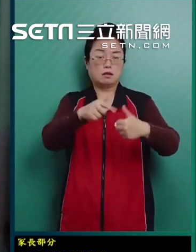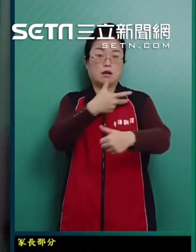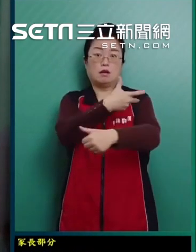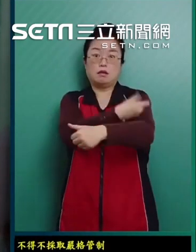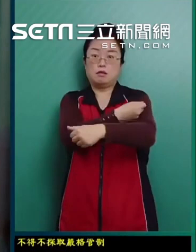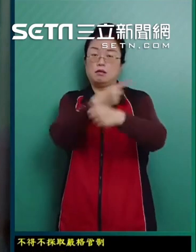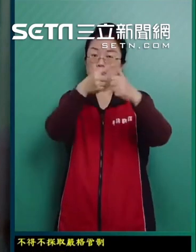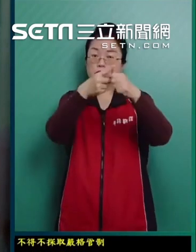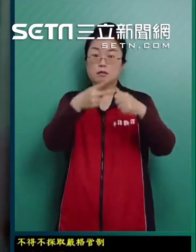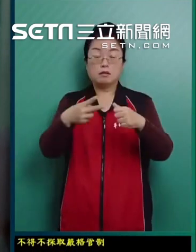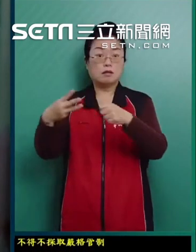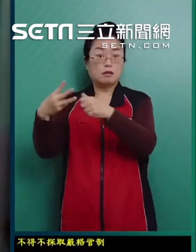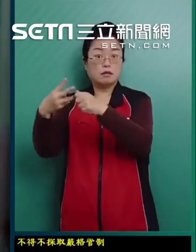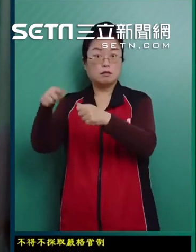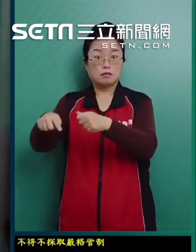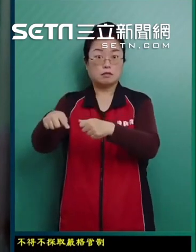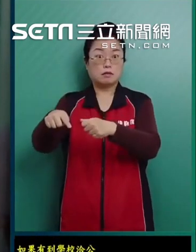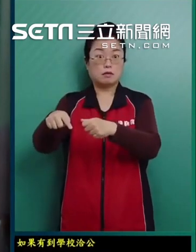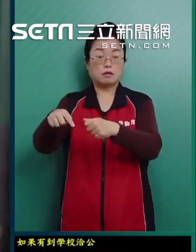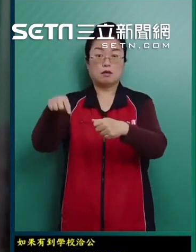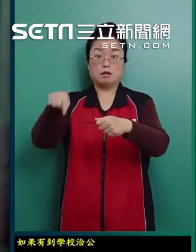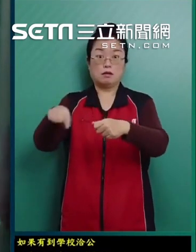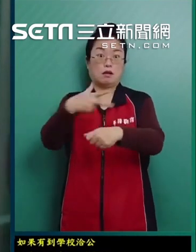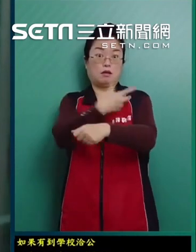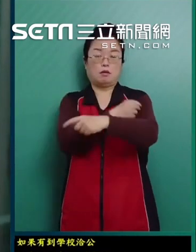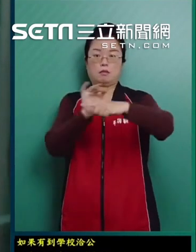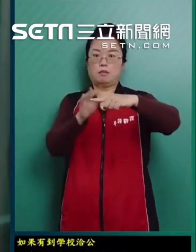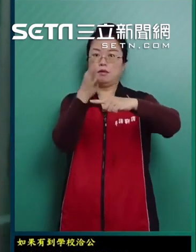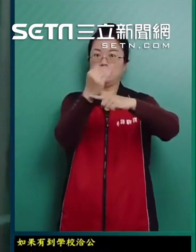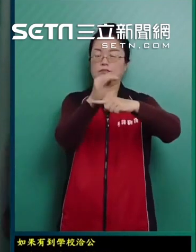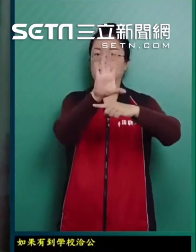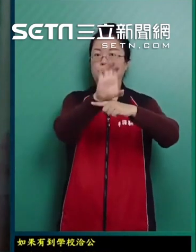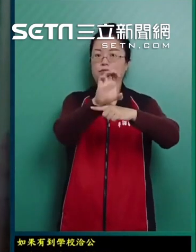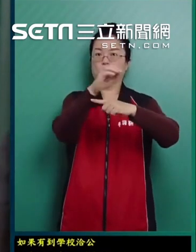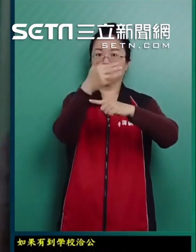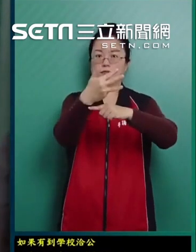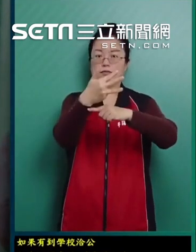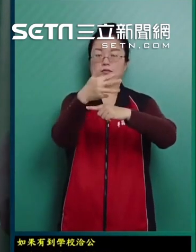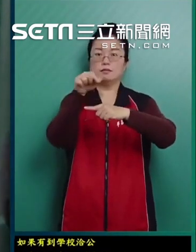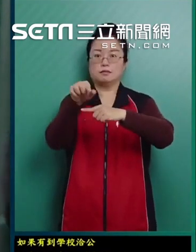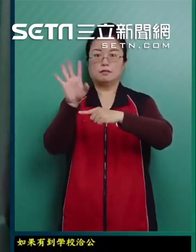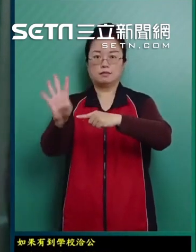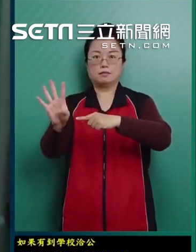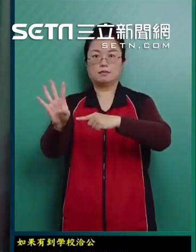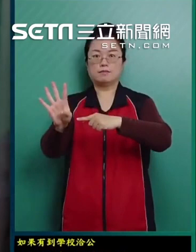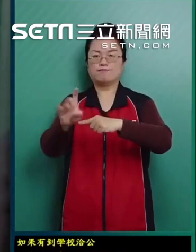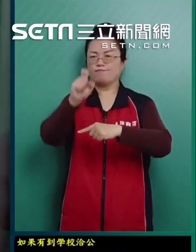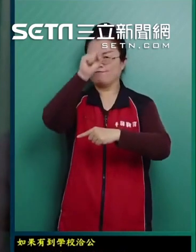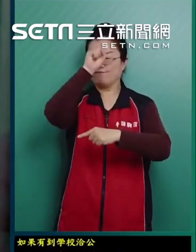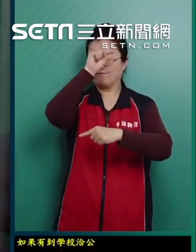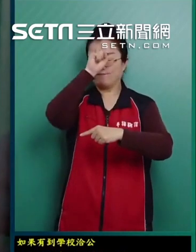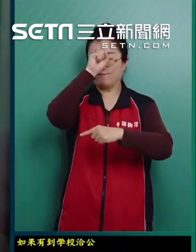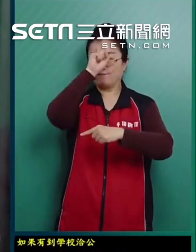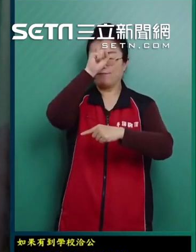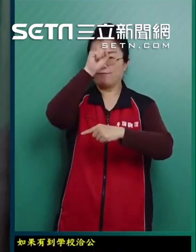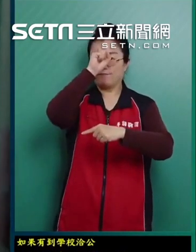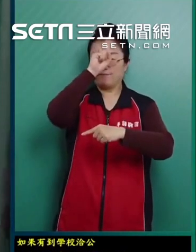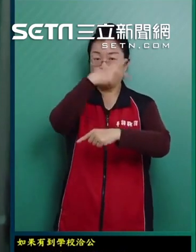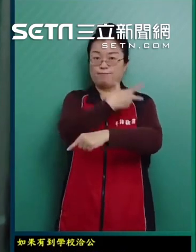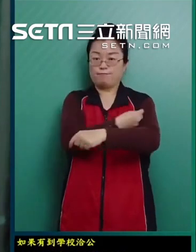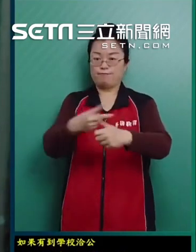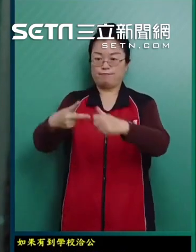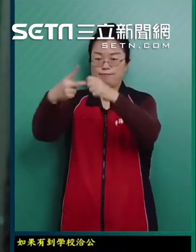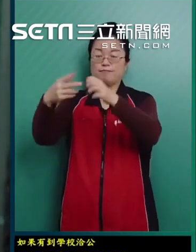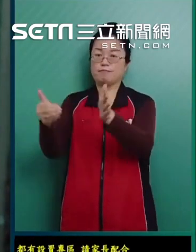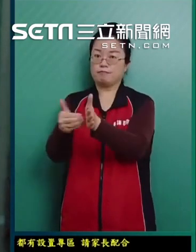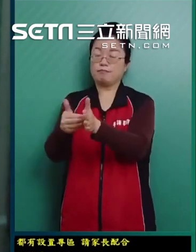我们的教职员工的施打率已经达到 98.4%，当然还要在更高的所谓完成第二季的施打。那